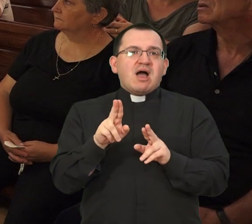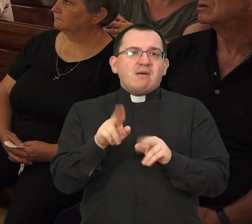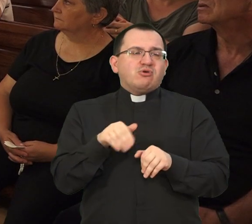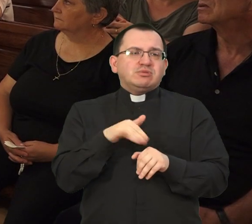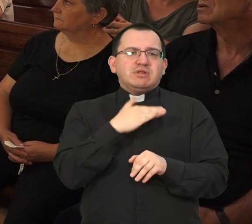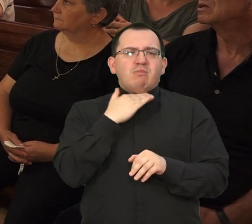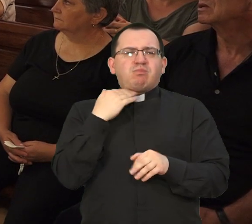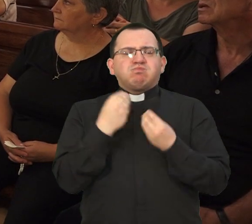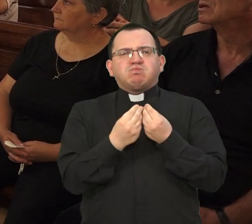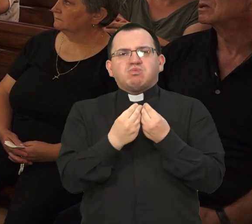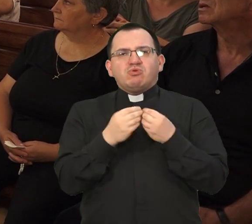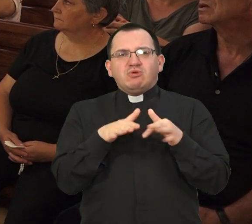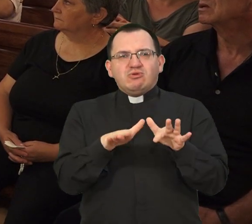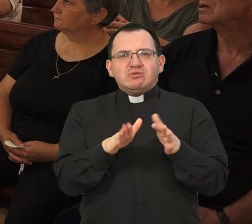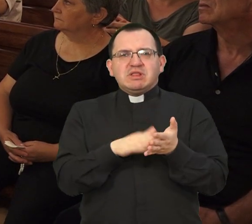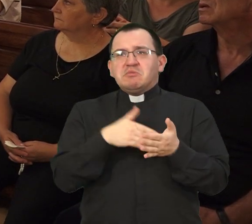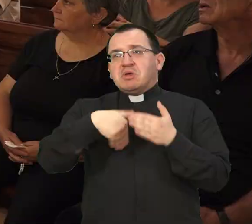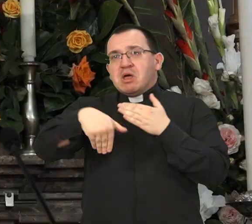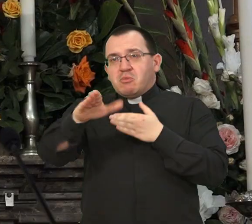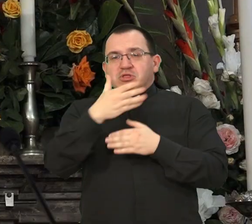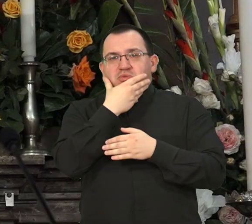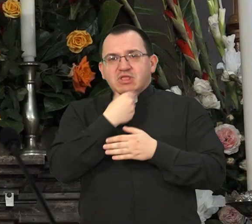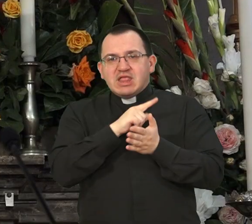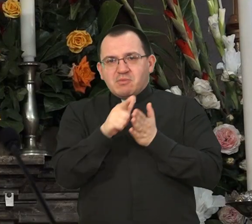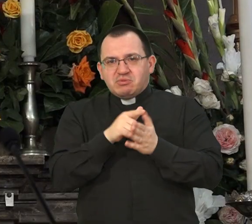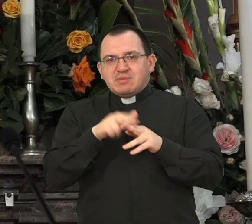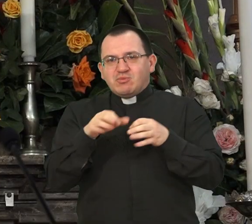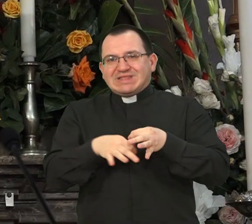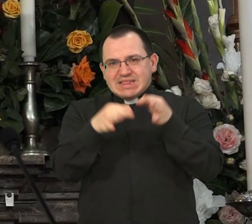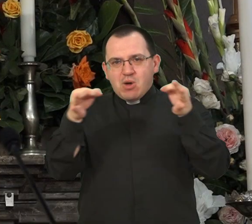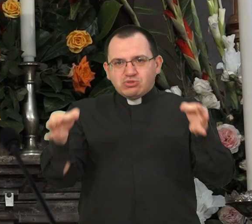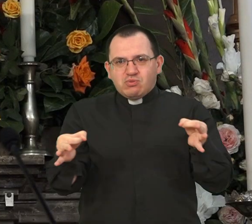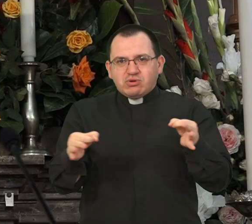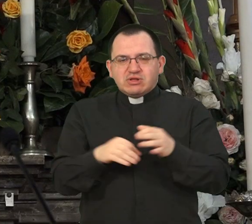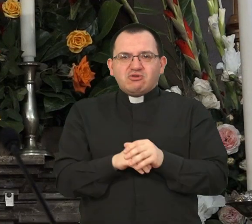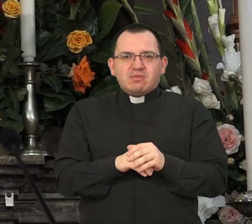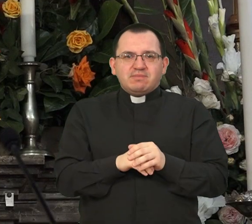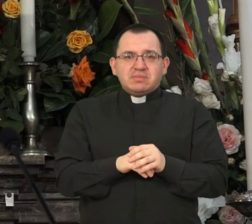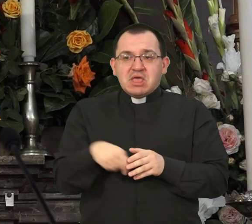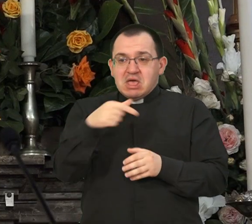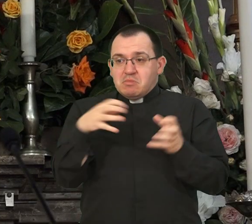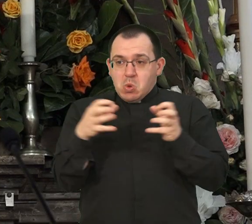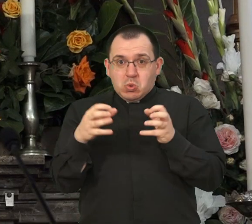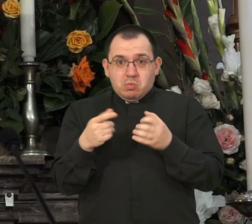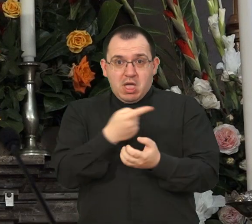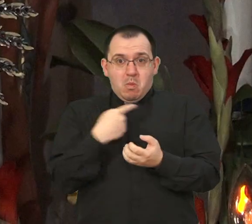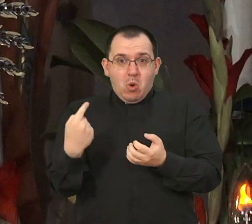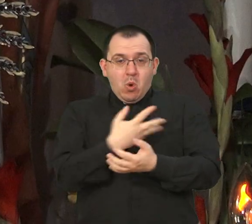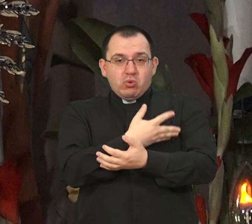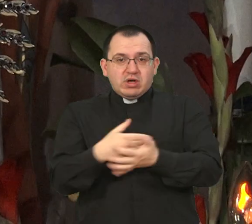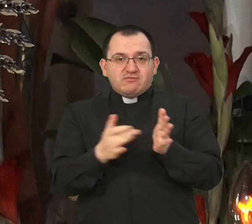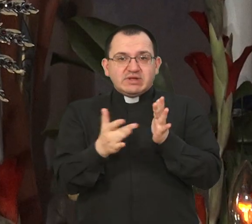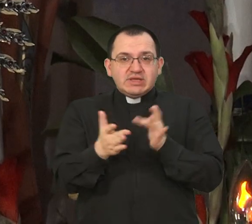ljudi, kad će biti i ljepše vrijeme, bit će i vani na otvorenom u svetištu. Okupljamo se oko krvi Kristove, koja